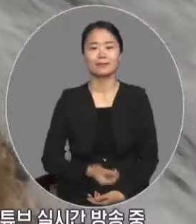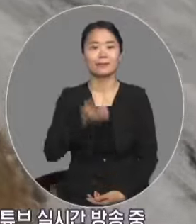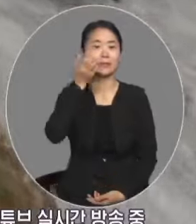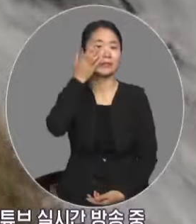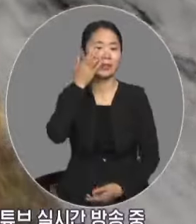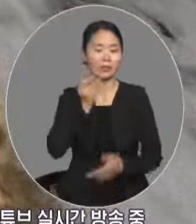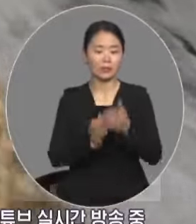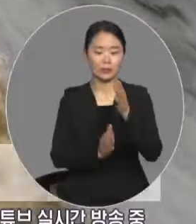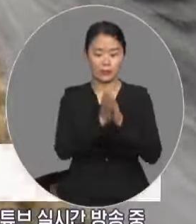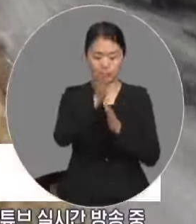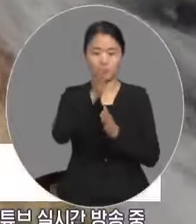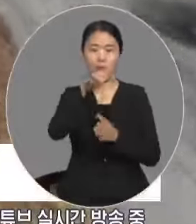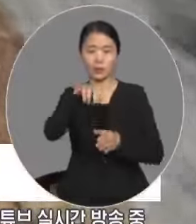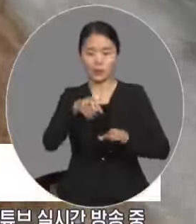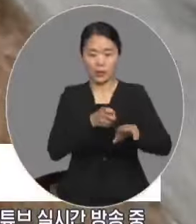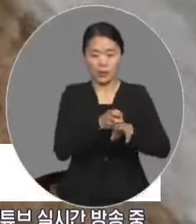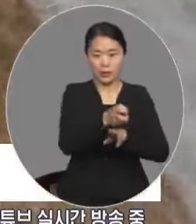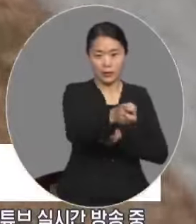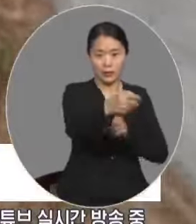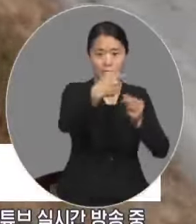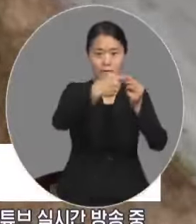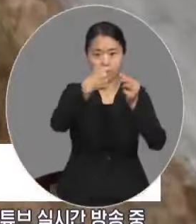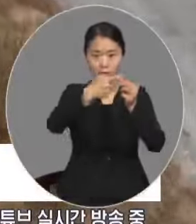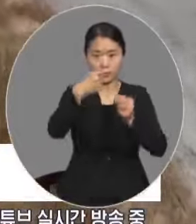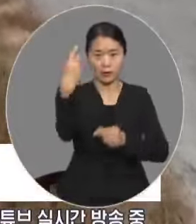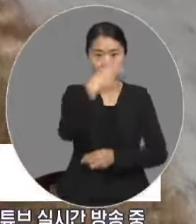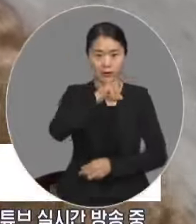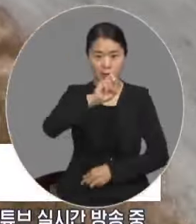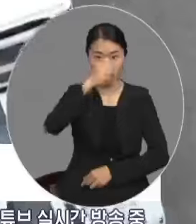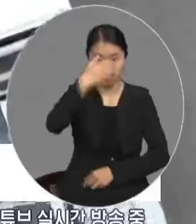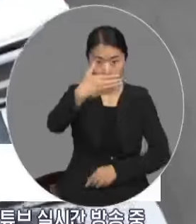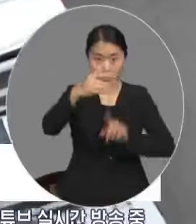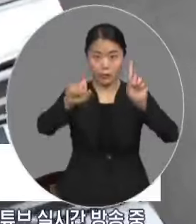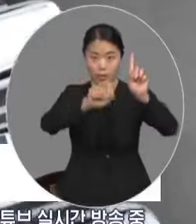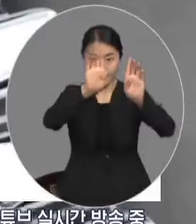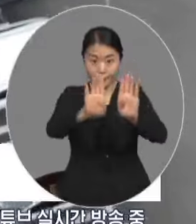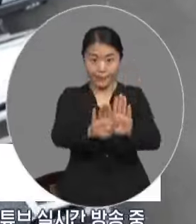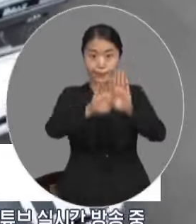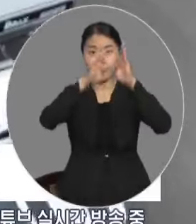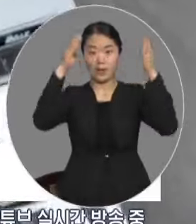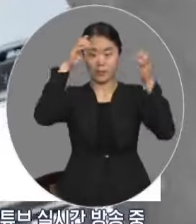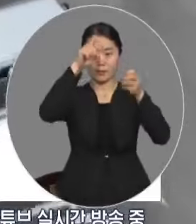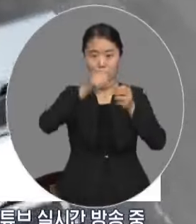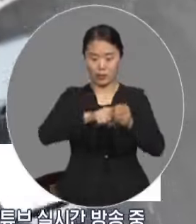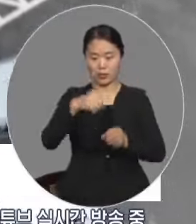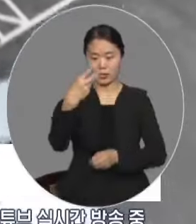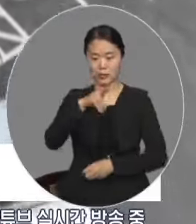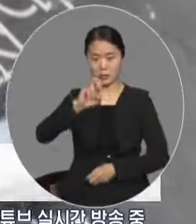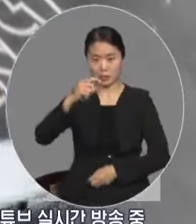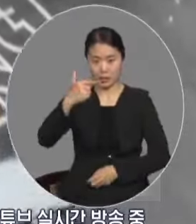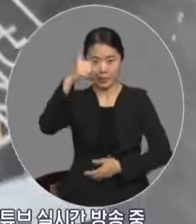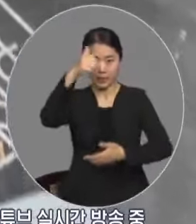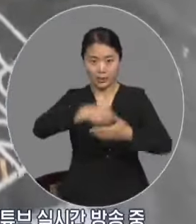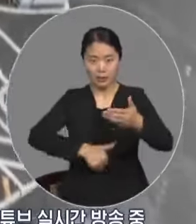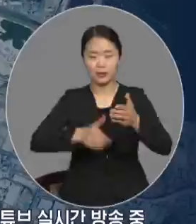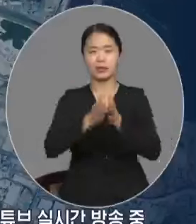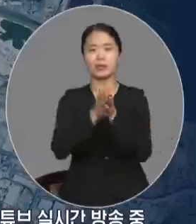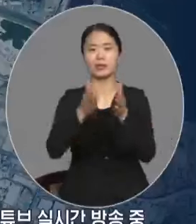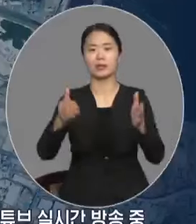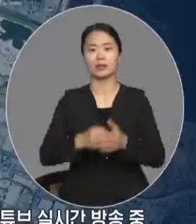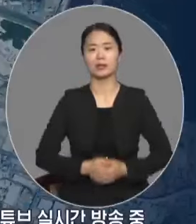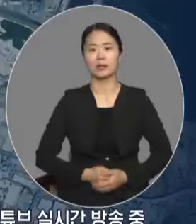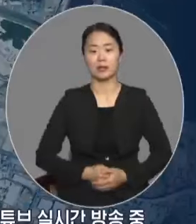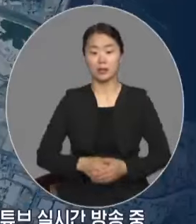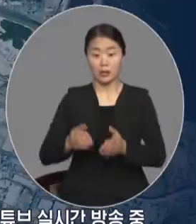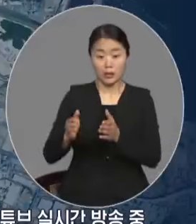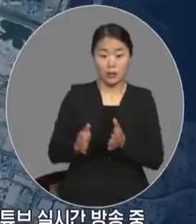울산 도심을 질주하는 트램 1호선은 2029년 1월 개통을 목표로 2026년 착공에 들어갑니다.